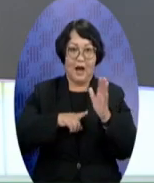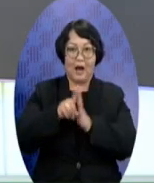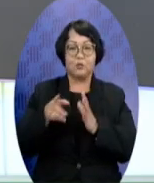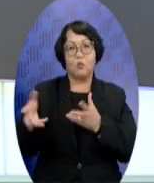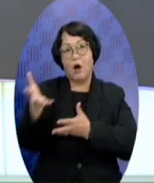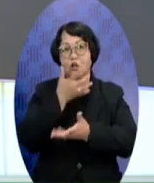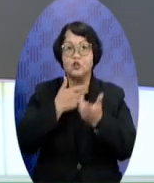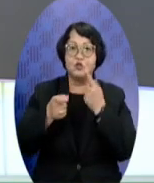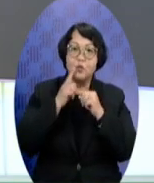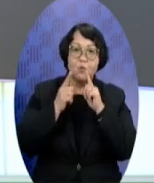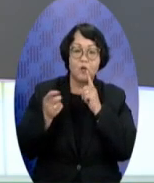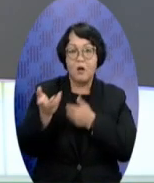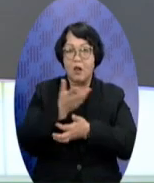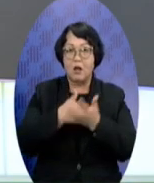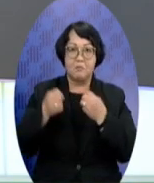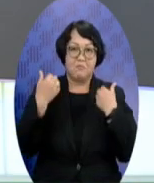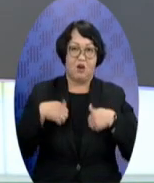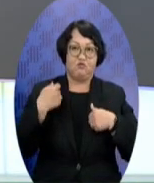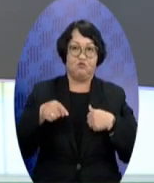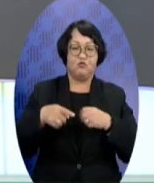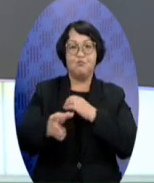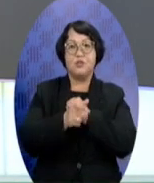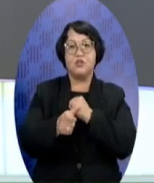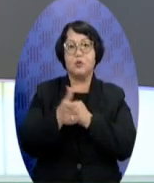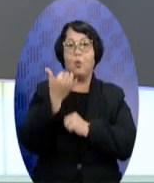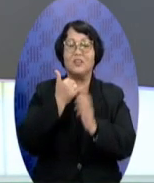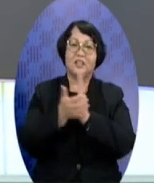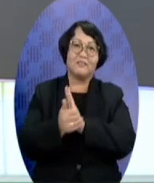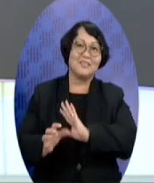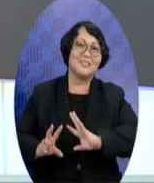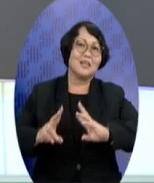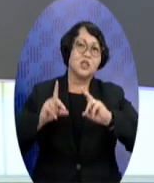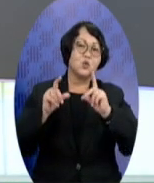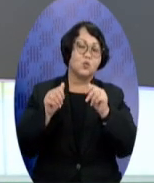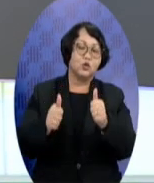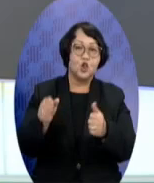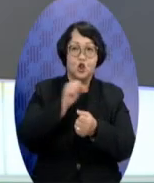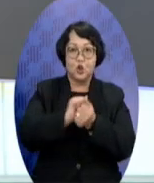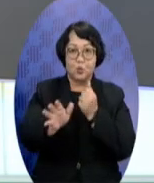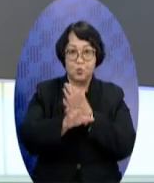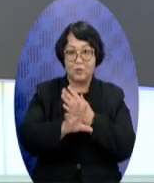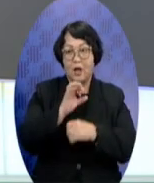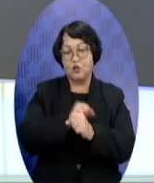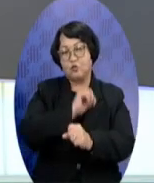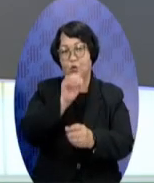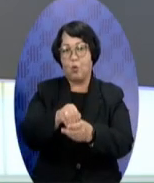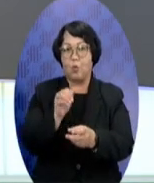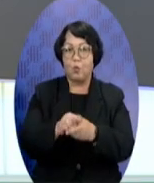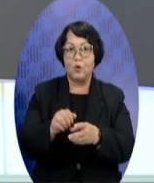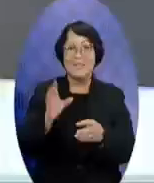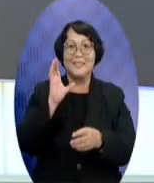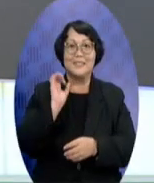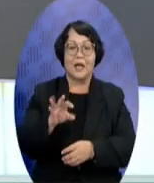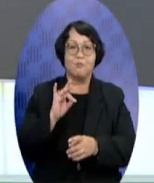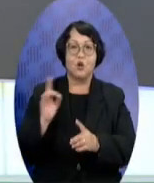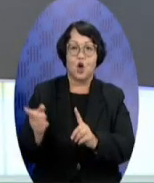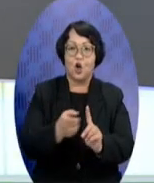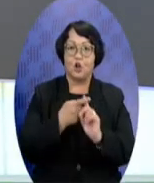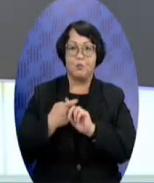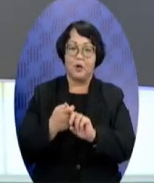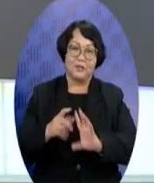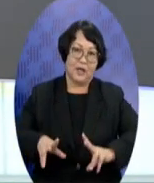боллоо. Зөвлөгөөнөөр багш нарын мэрэгжлийн ур чадварыг дээшлүүлэх, төгсөн гарч байгаа хүмүүсийг ажлын байраар хангах зэрэг салбарын уялдаа холбоог сайжруулах